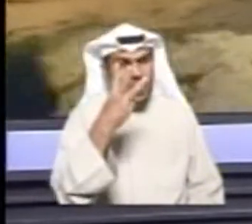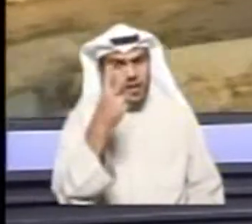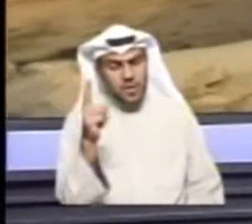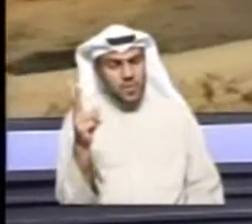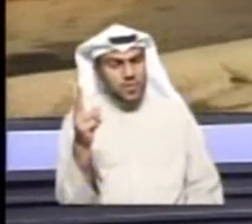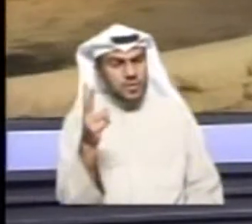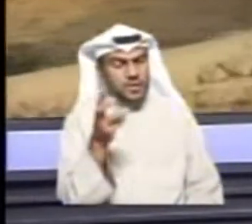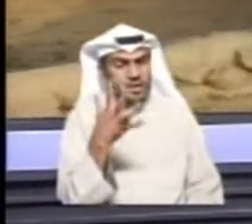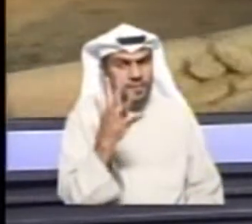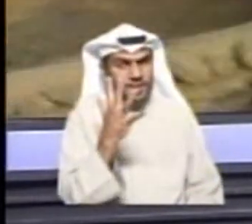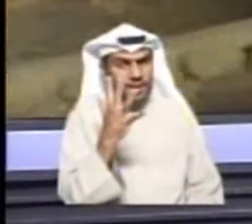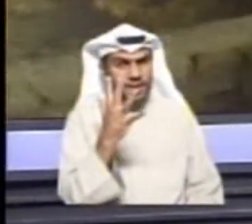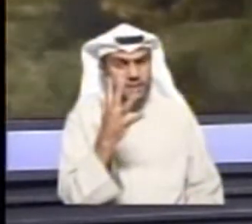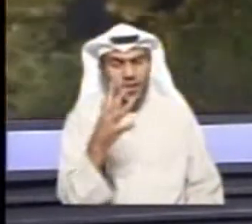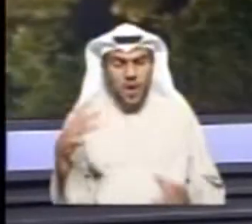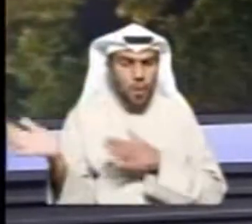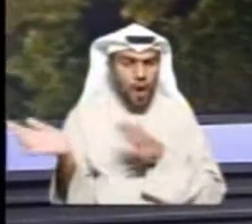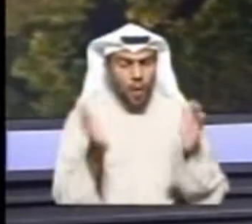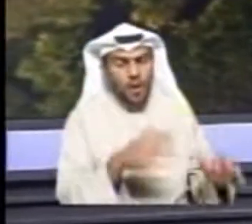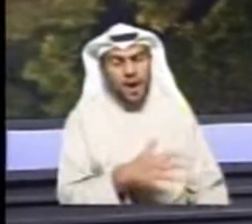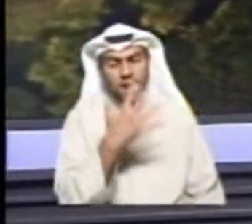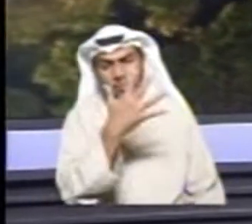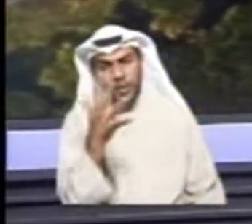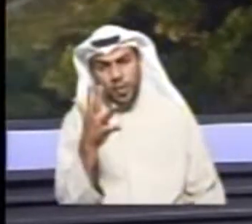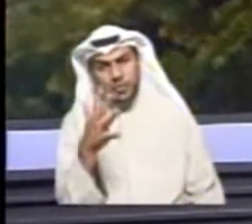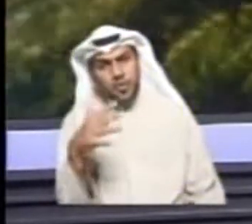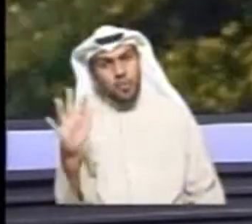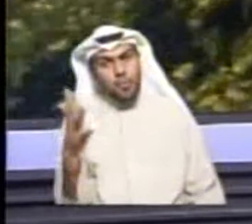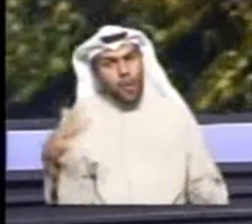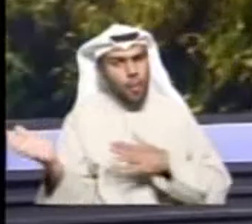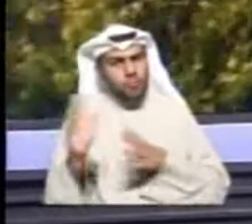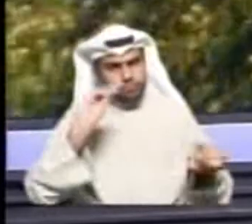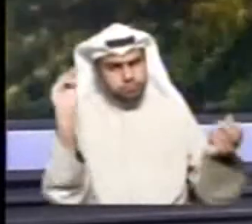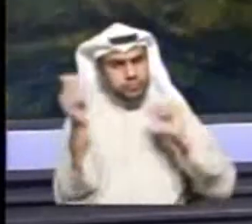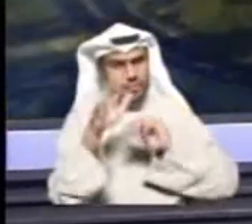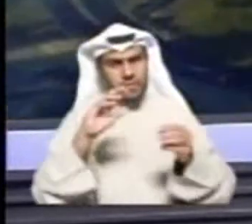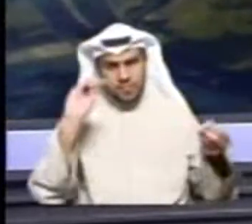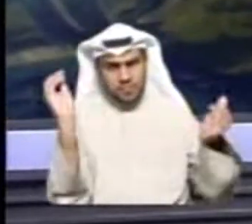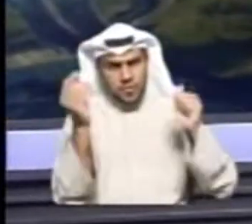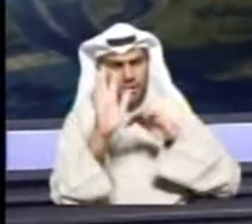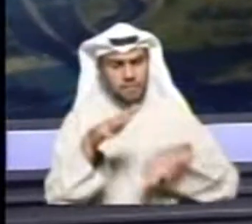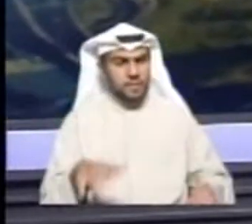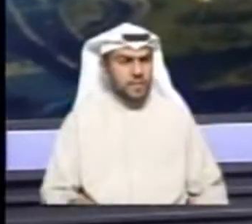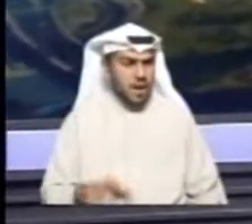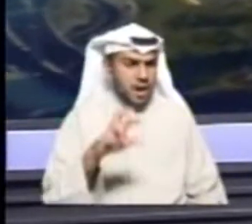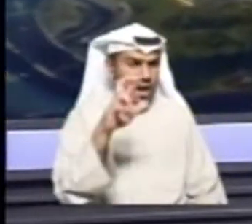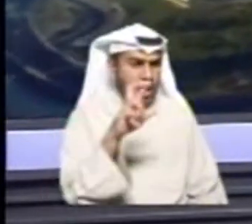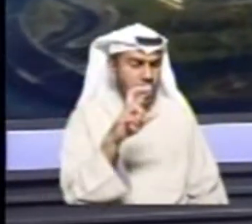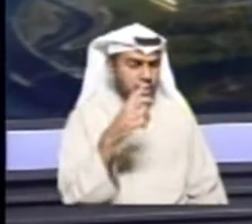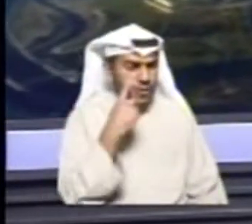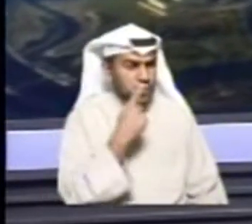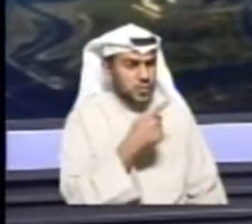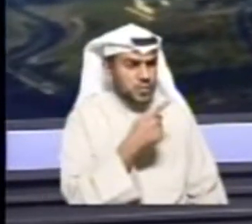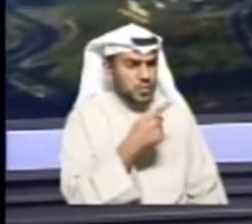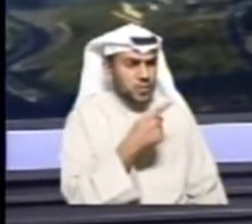سرعة الرياح ما بين 20 إلى 55 كيلومتر في الساعة، مثيرة للغبار خاصة على المناطق الصحراوية والمكشوفة. أيضا